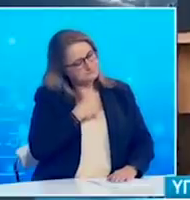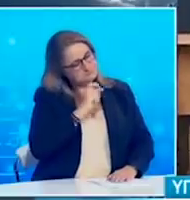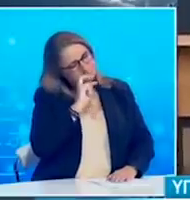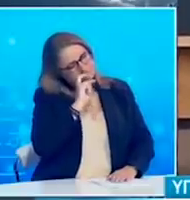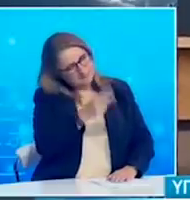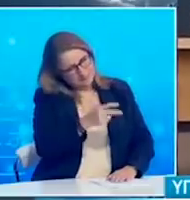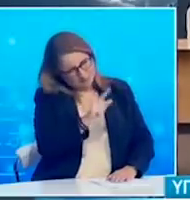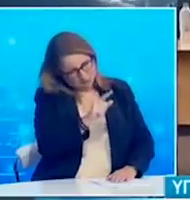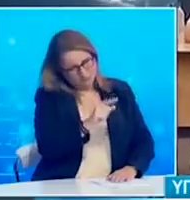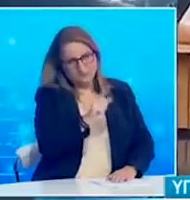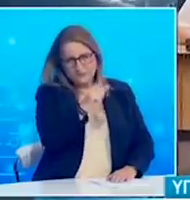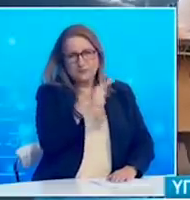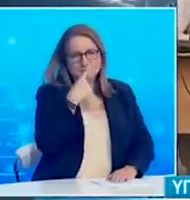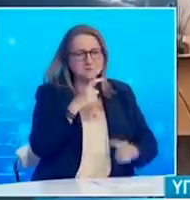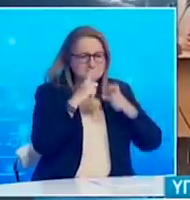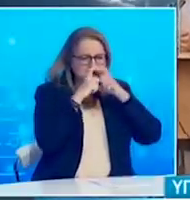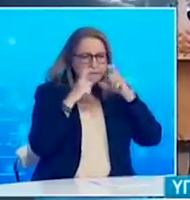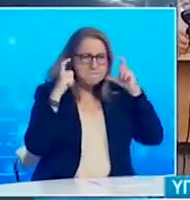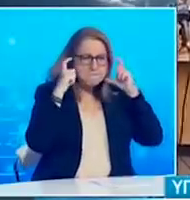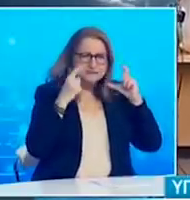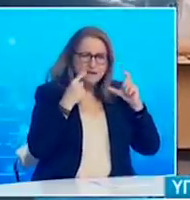Είπατε ότι η χρήση της μάσκας δεν είναι πανάκια.